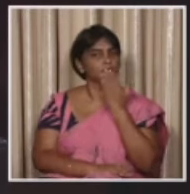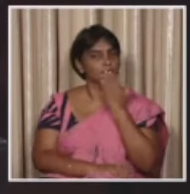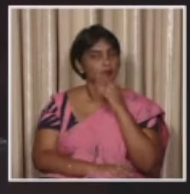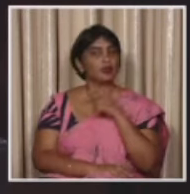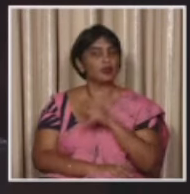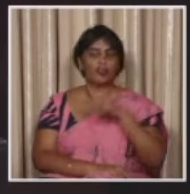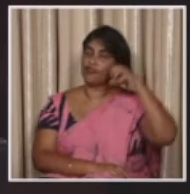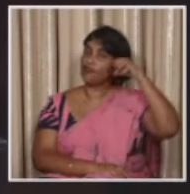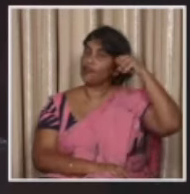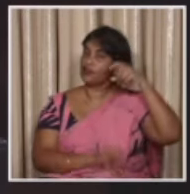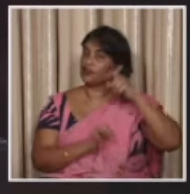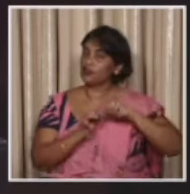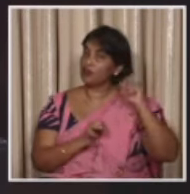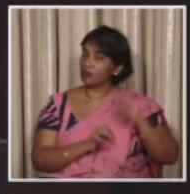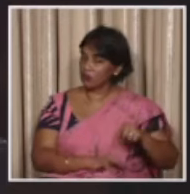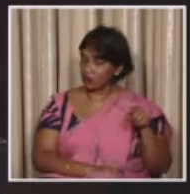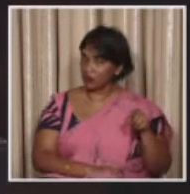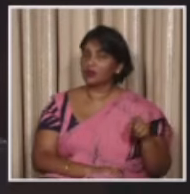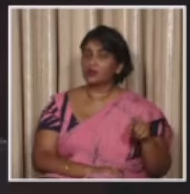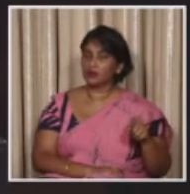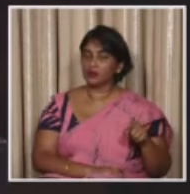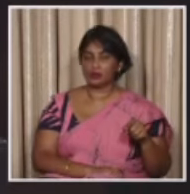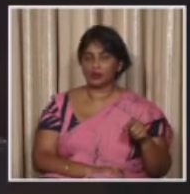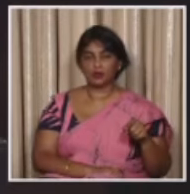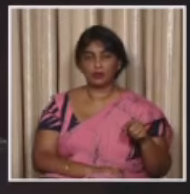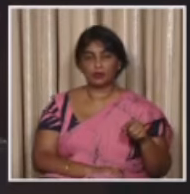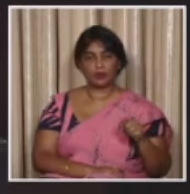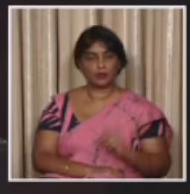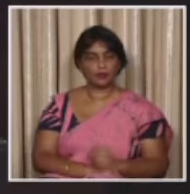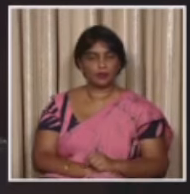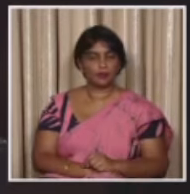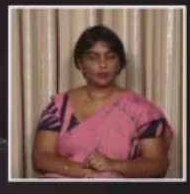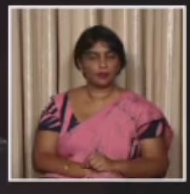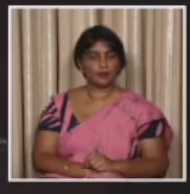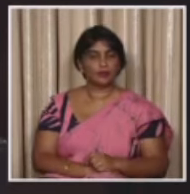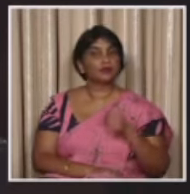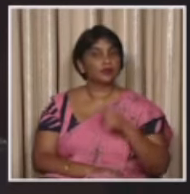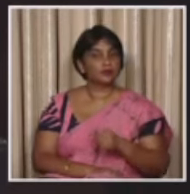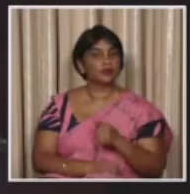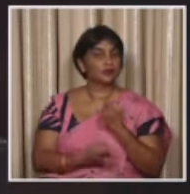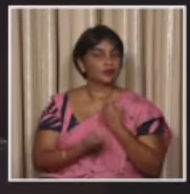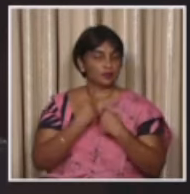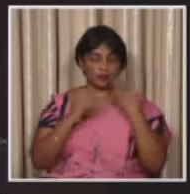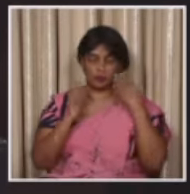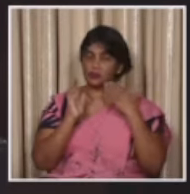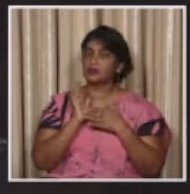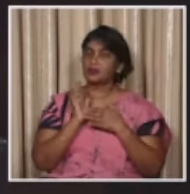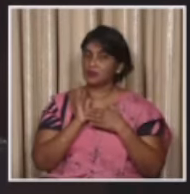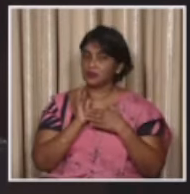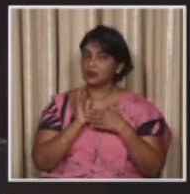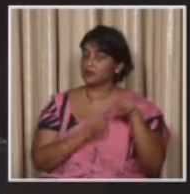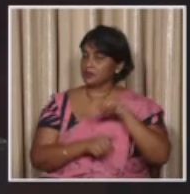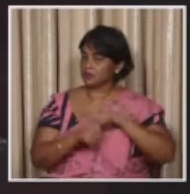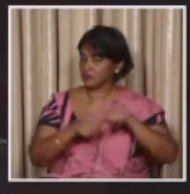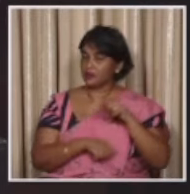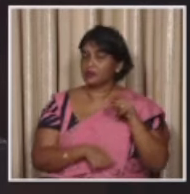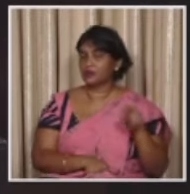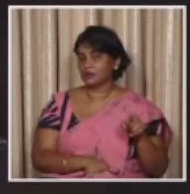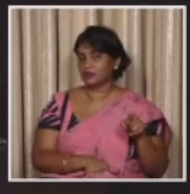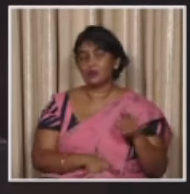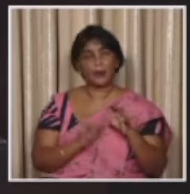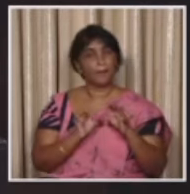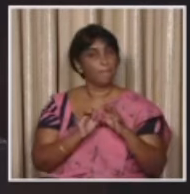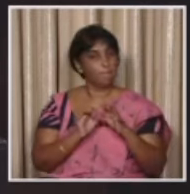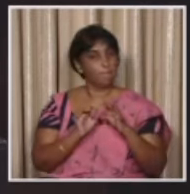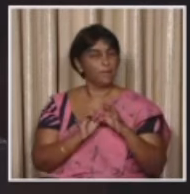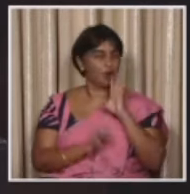මේ විදුලි බල මණ්ඩලයේ සබ්සිඩරිස් පිළිබඳව. මේ සබ්සිඩරිස් ආයතන බිලියන්